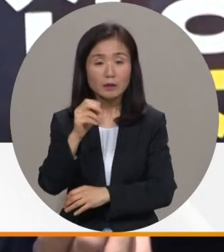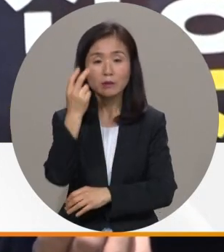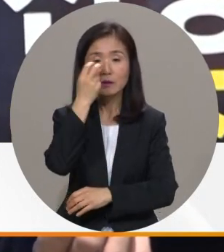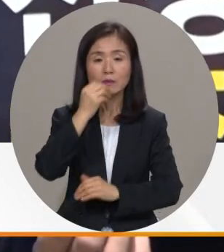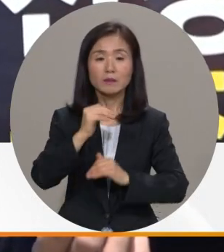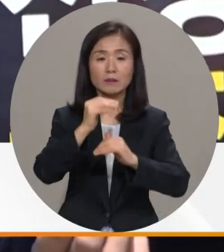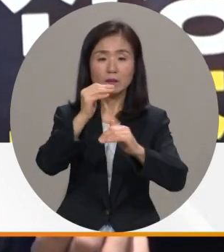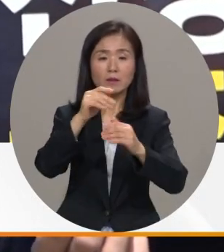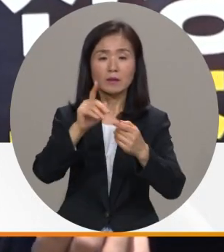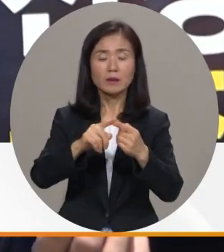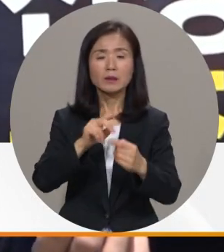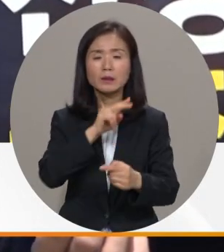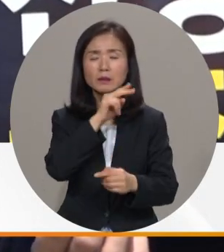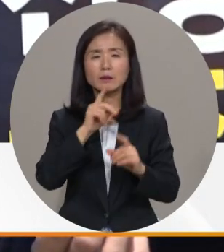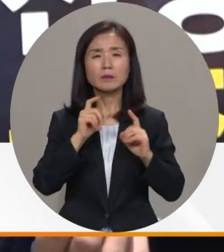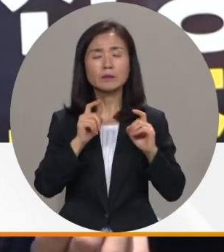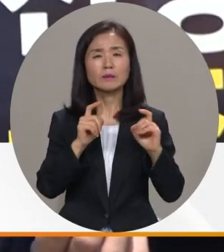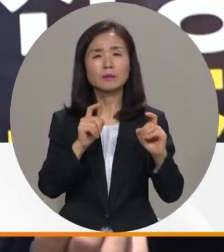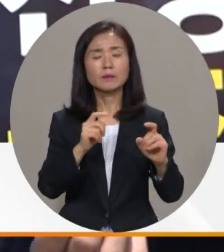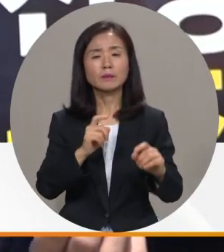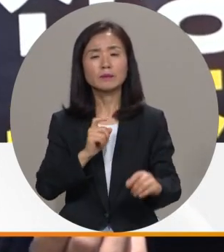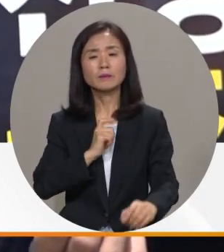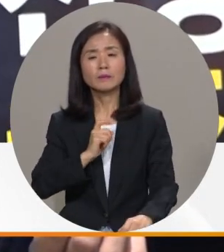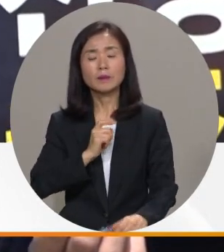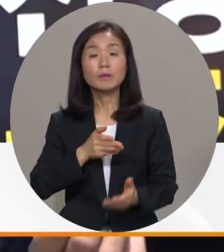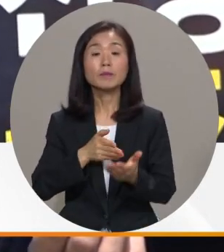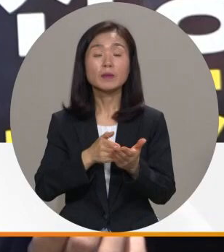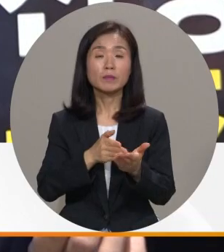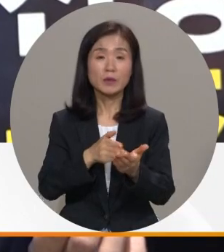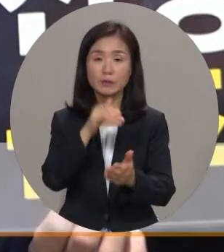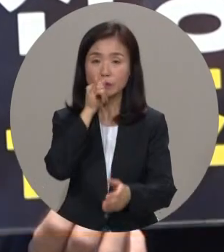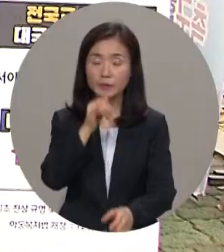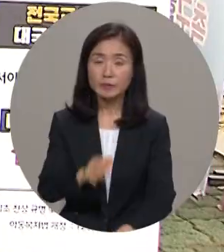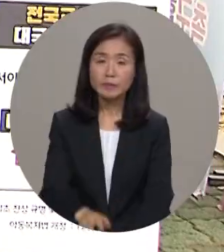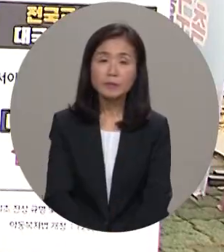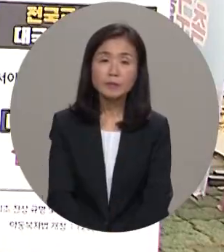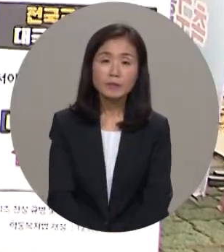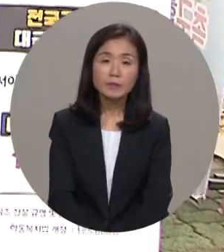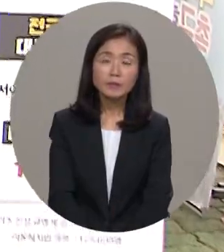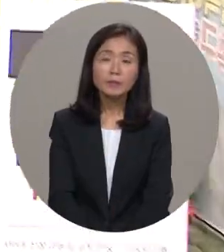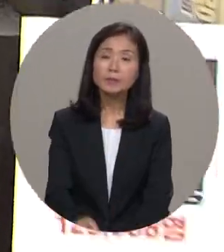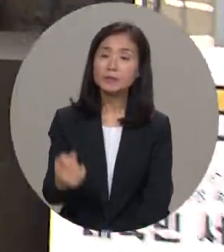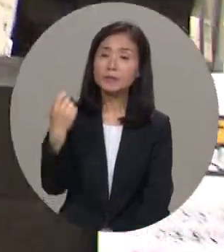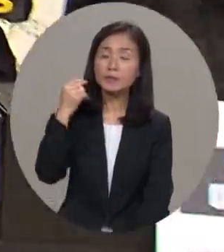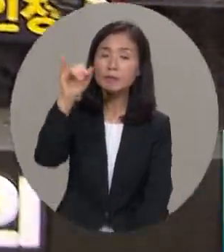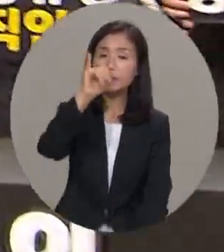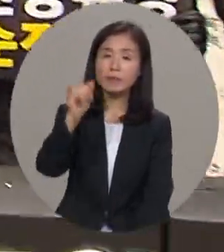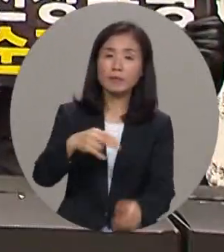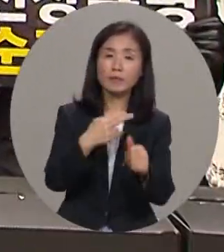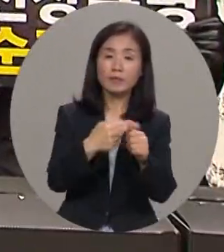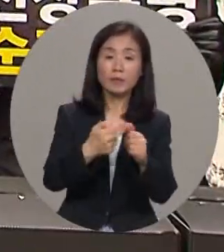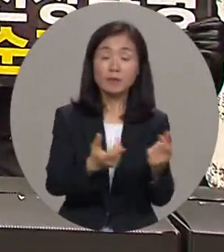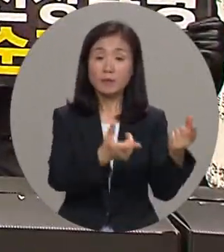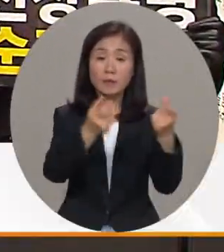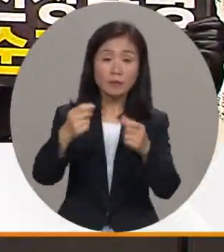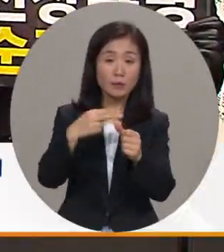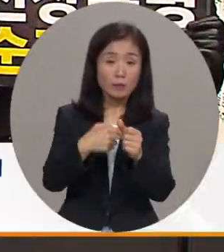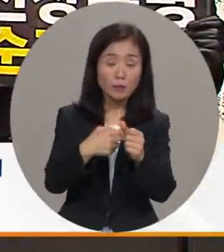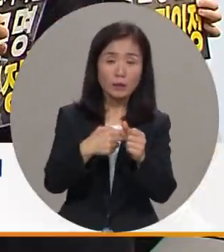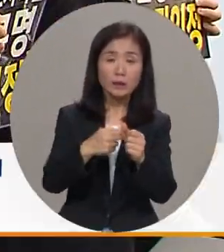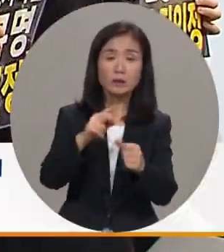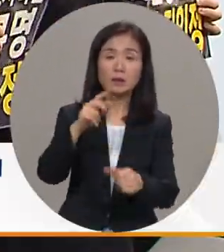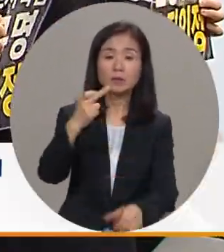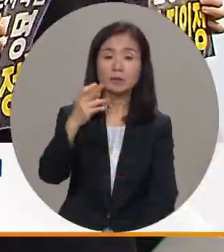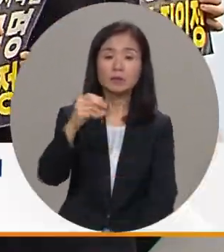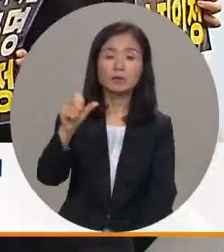그 수사 과정에 대한 의혹이 제기가 되고 있습니다. 어제 전국 교사 일동은 교사 등